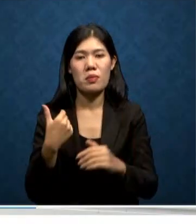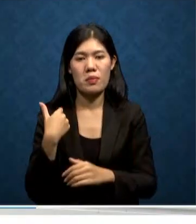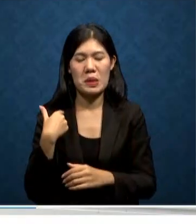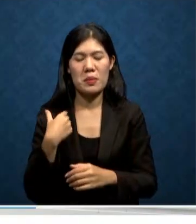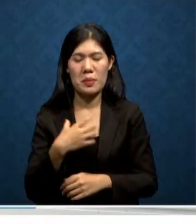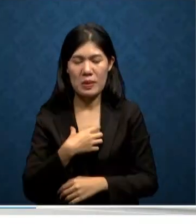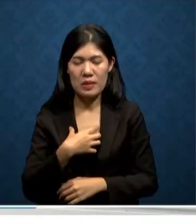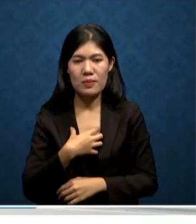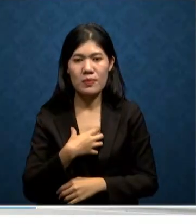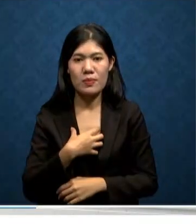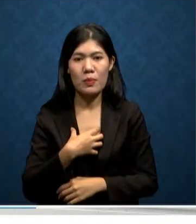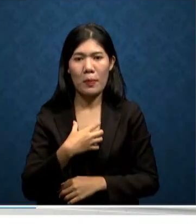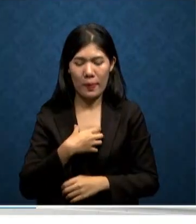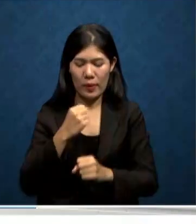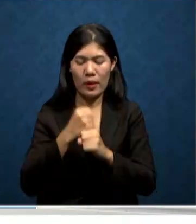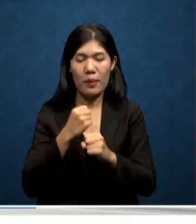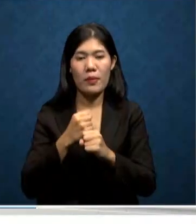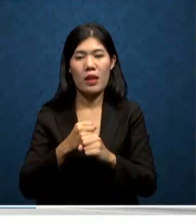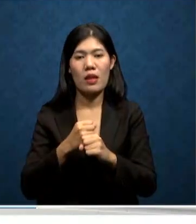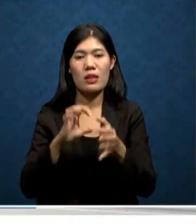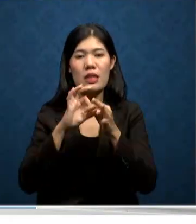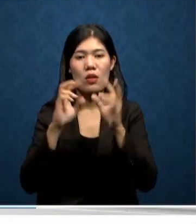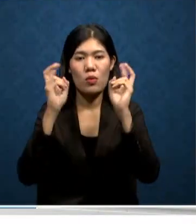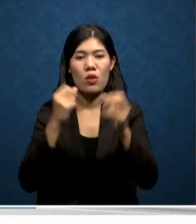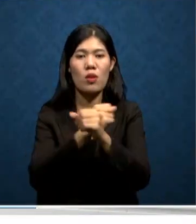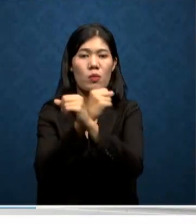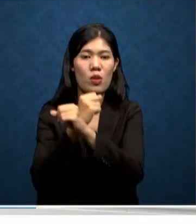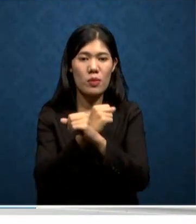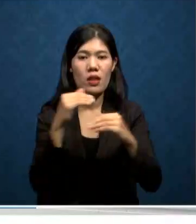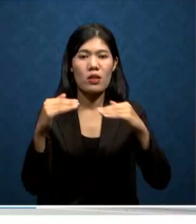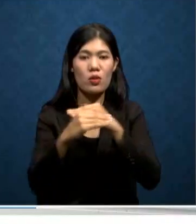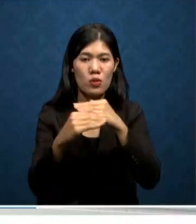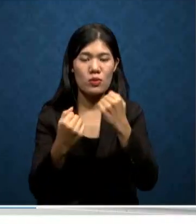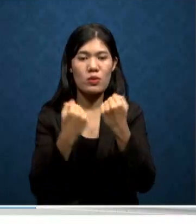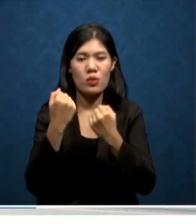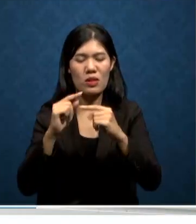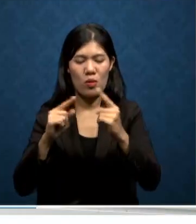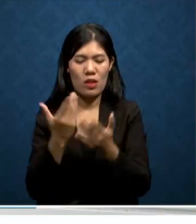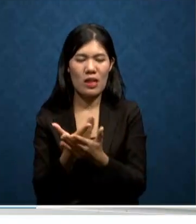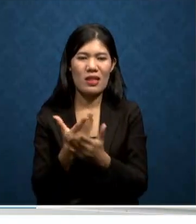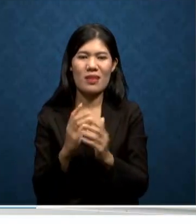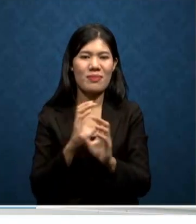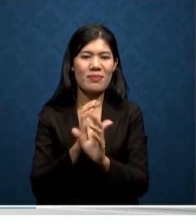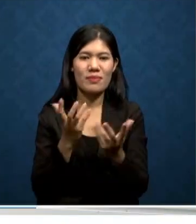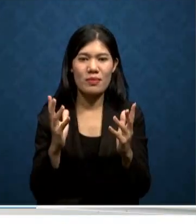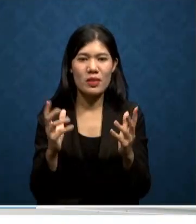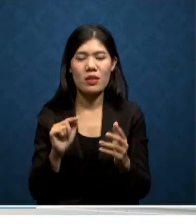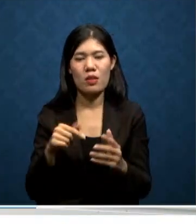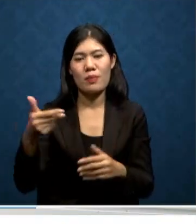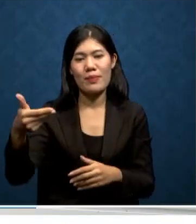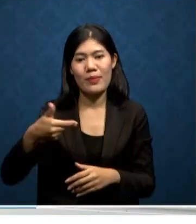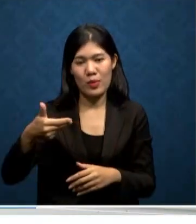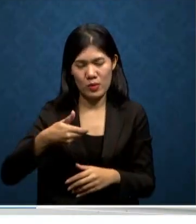ประสงค์จะทำงานด้านความปลอดภัยในการได้ใช้รถใชถนนแต่ขาดเอ่อเงินทุนก็สามารถที่จะมาขอเงิน